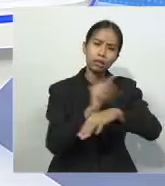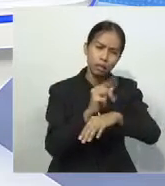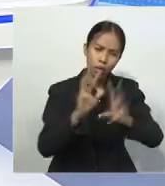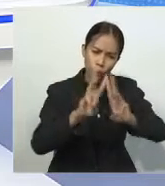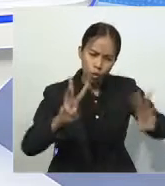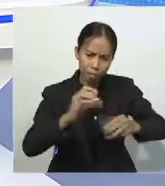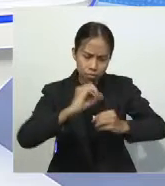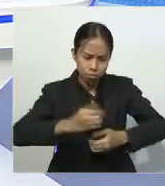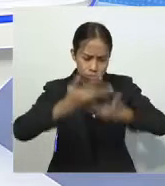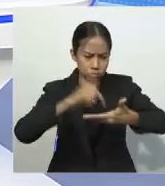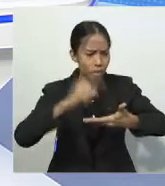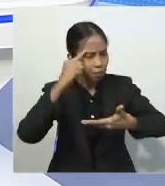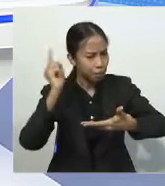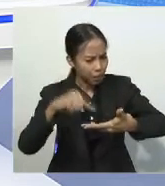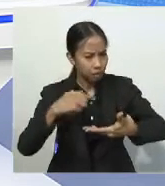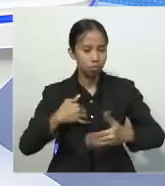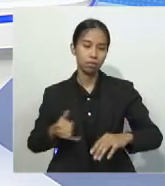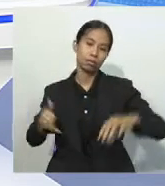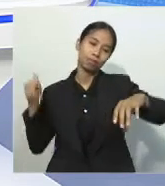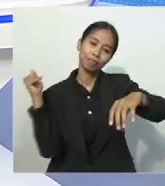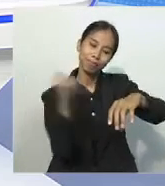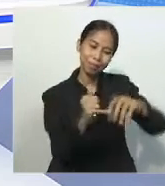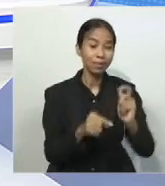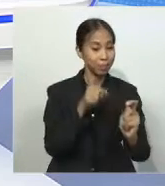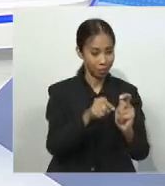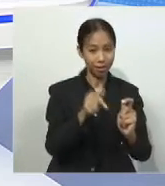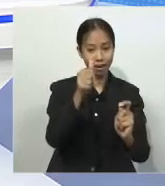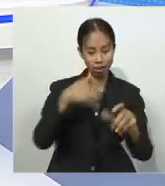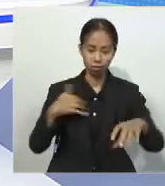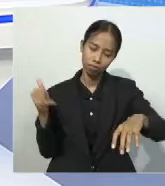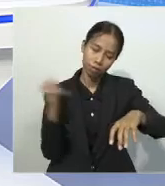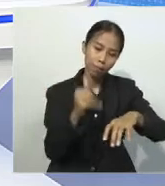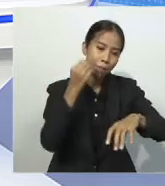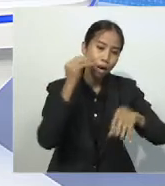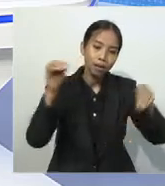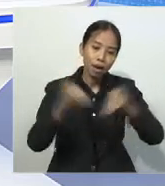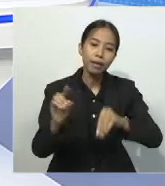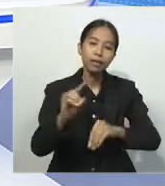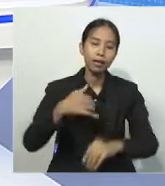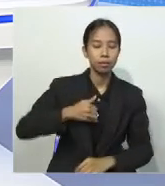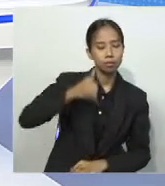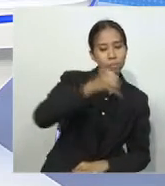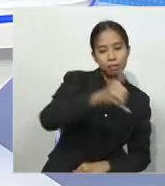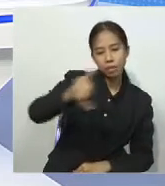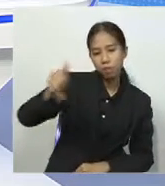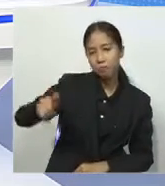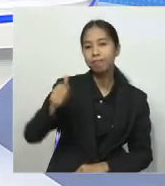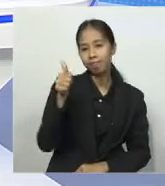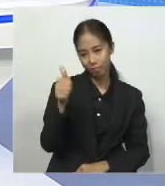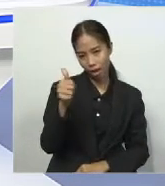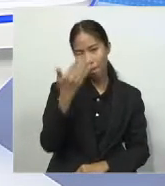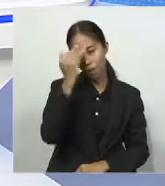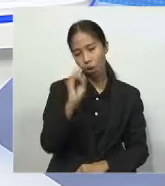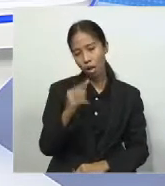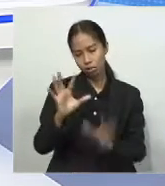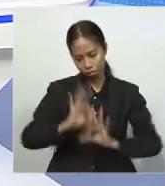ไม่ค่อยสะดวกเดินไปที่เจ้าหน้าที่ได้เลยนะคะสำนักงานเขตหรือว่าที่ว่าการอำเภอที่ไหนใกล้บ้านไปได้เลยนะคะ สอบถามได้ง่ายๆใ